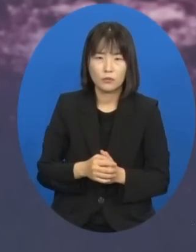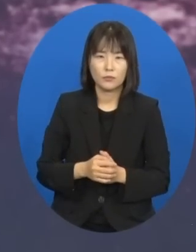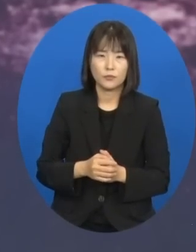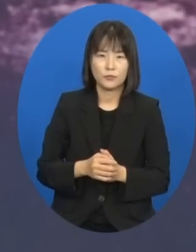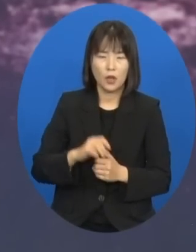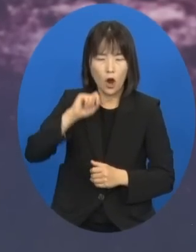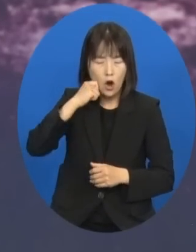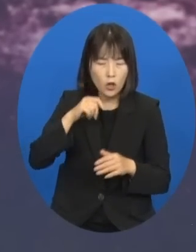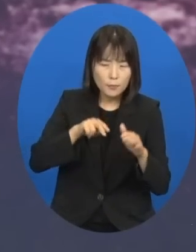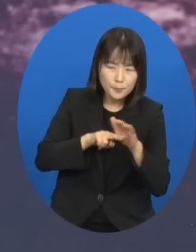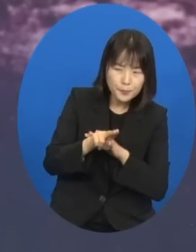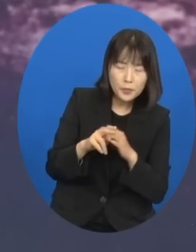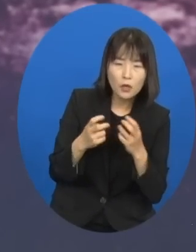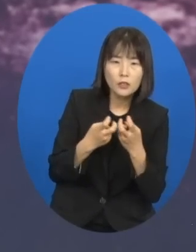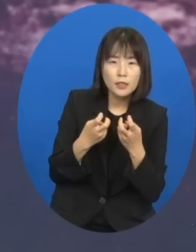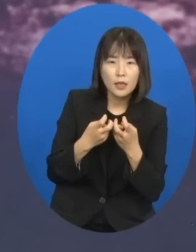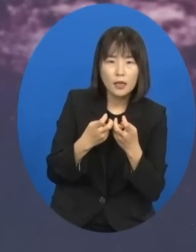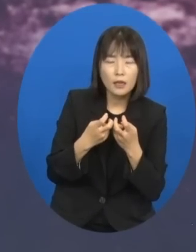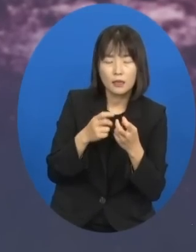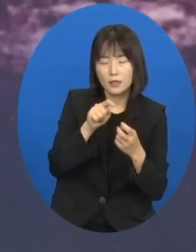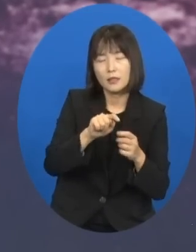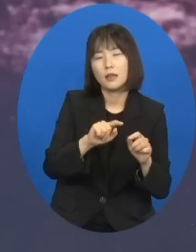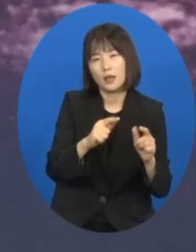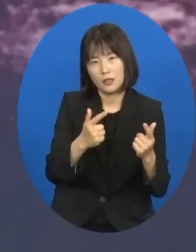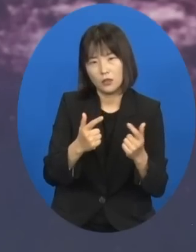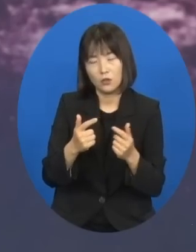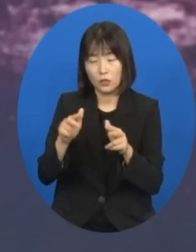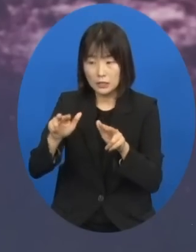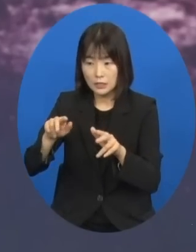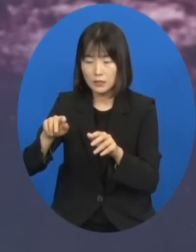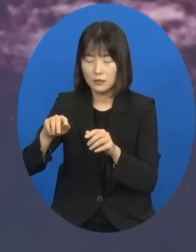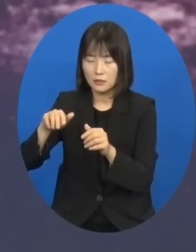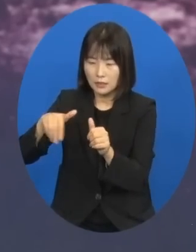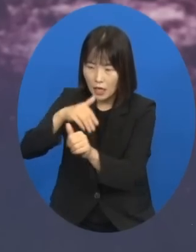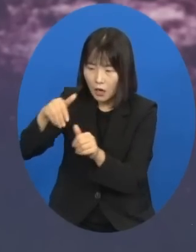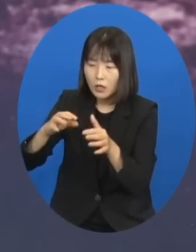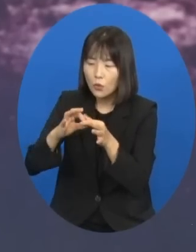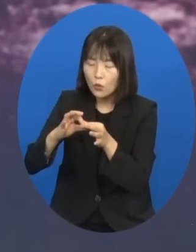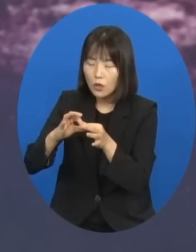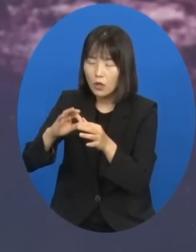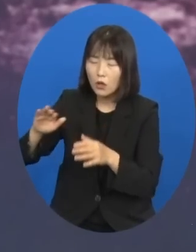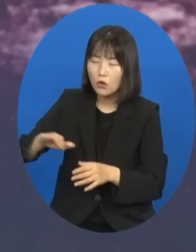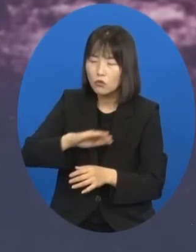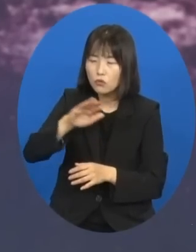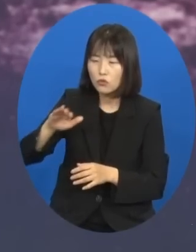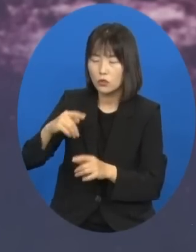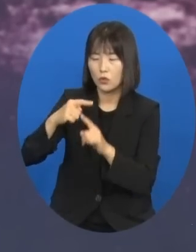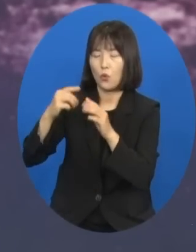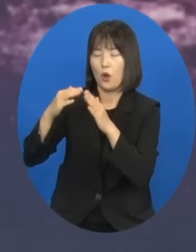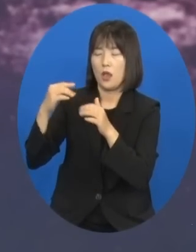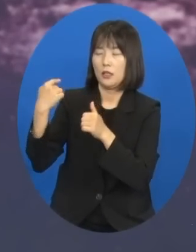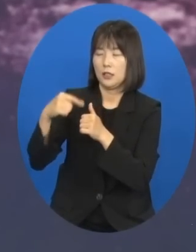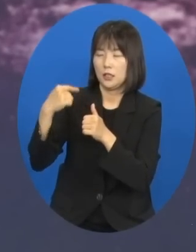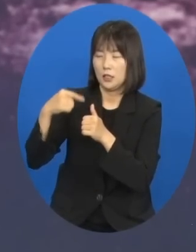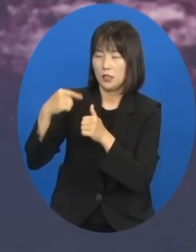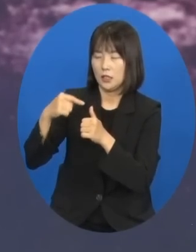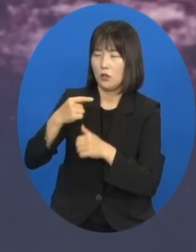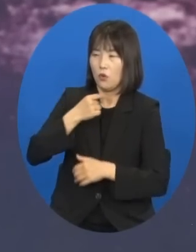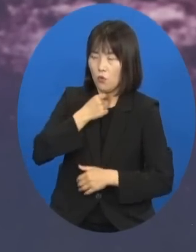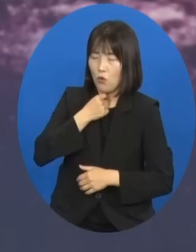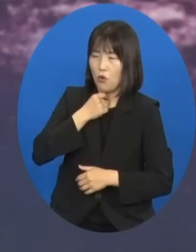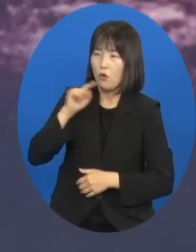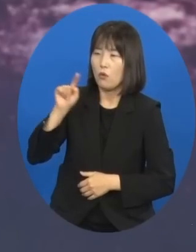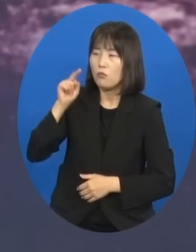주님 정말 이 상황 통해서 저에게 우리 교회에게 가르쳐주기를 원하시는 것이 무엇입니까? 라는